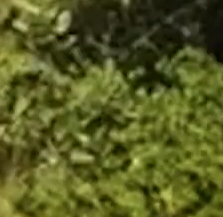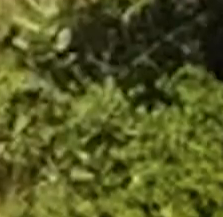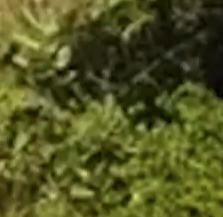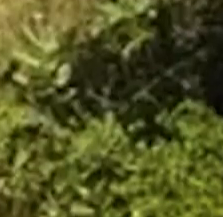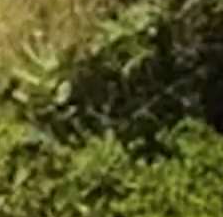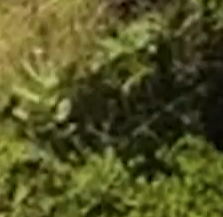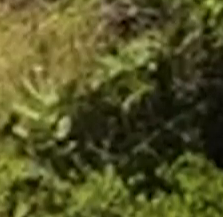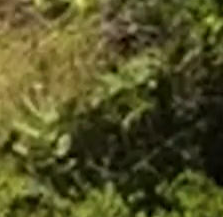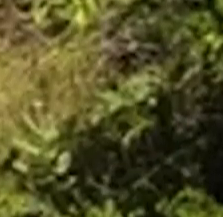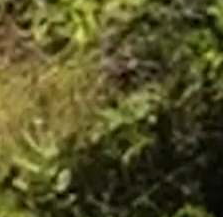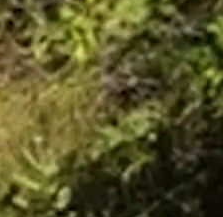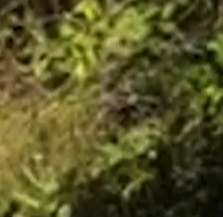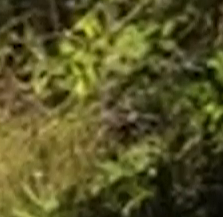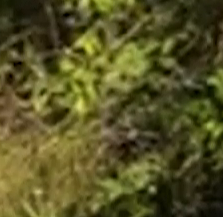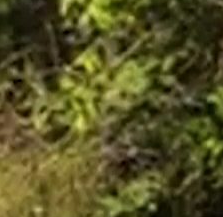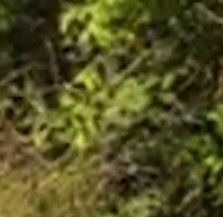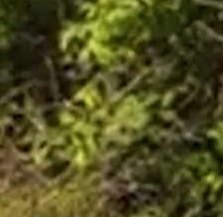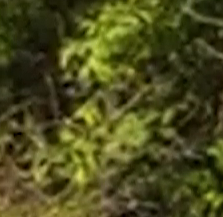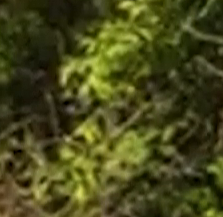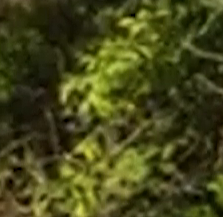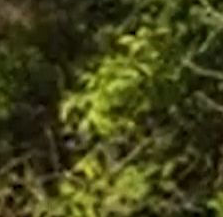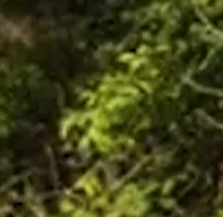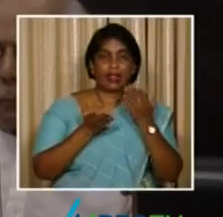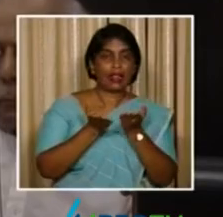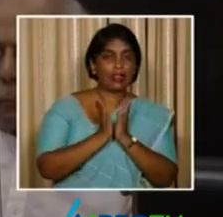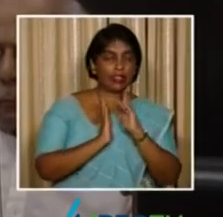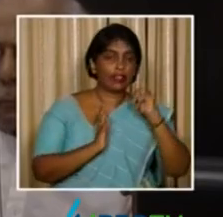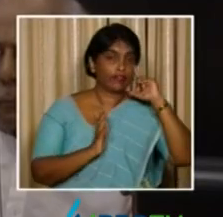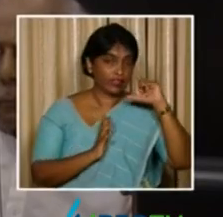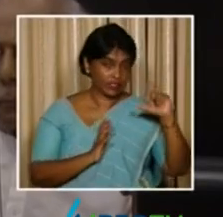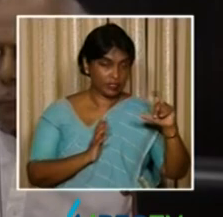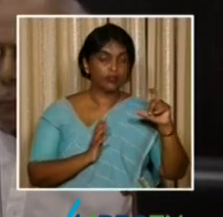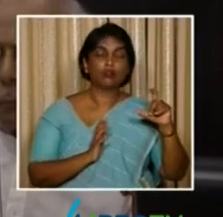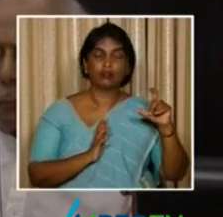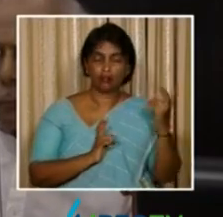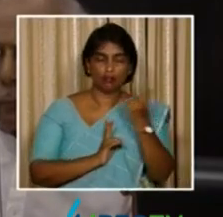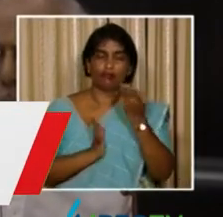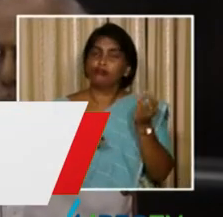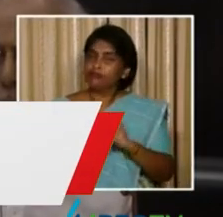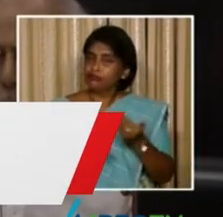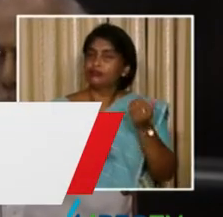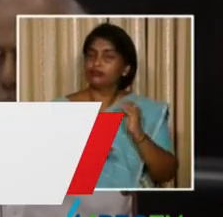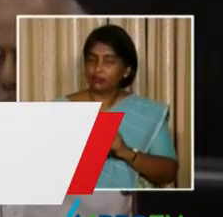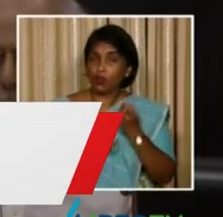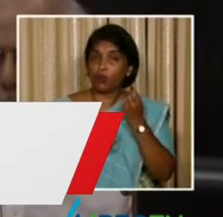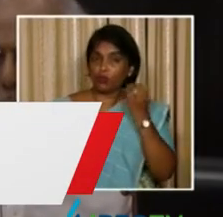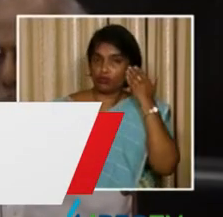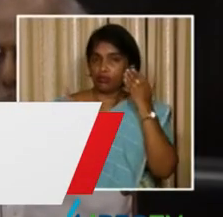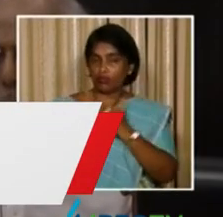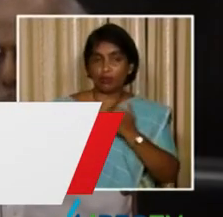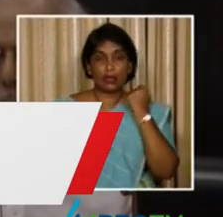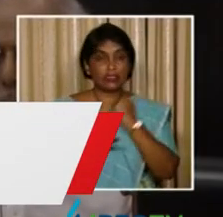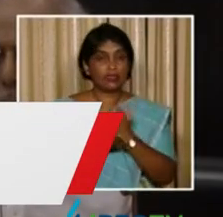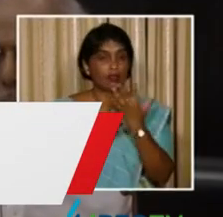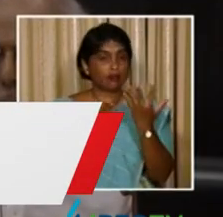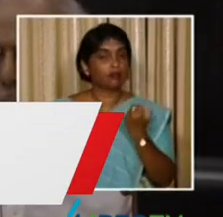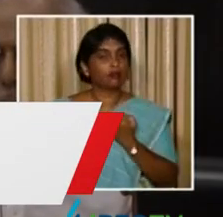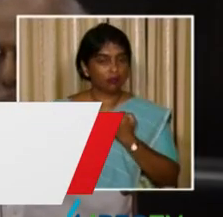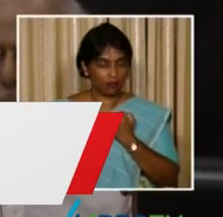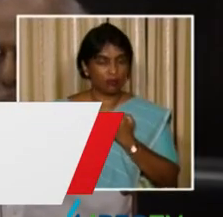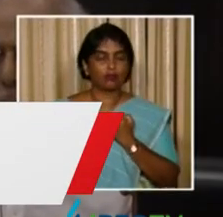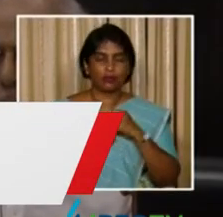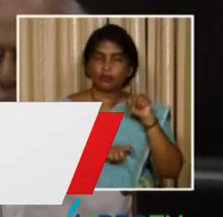தொடர்பான பேச்சுவார்த்தையில் ஈடுபட்டார் என்பது குறிப்பிடத்தக்கது. உரம் வழங்குவதன் மூலம் சிறு மற்றும் பெரும் போகங்களில்